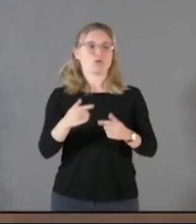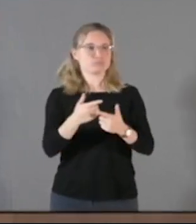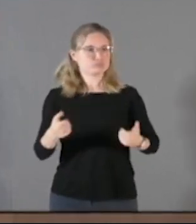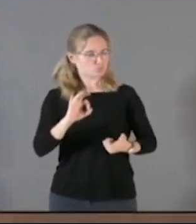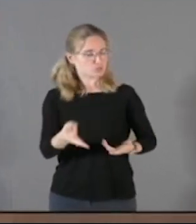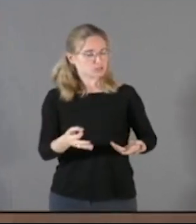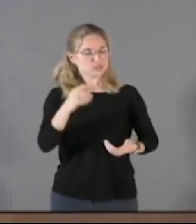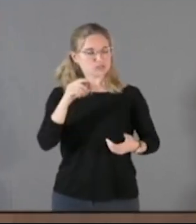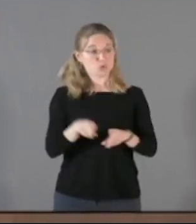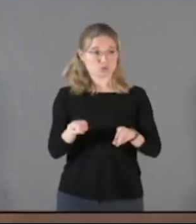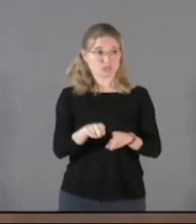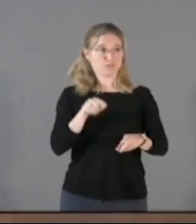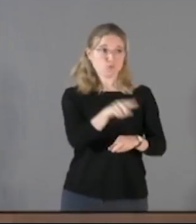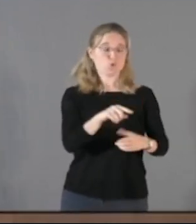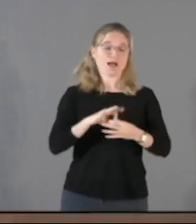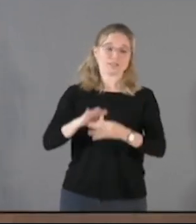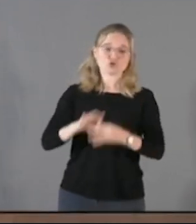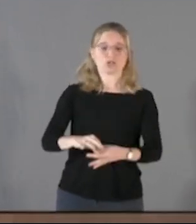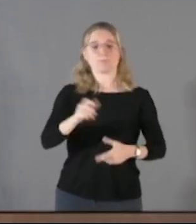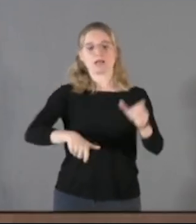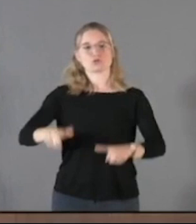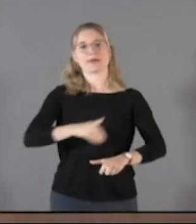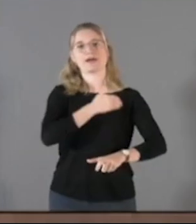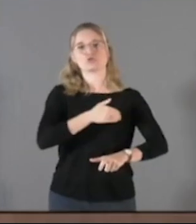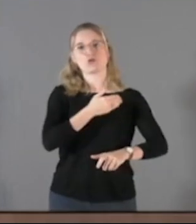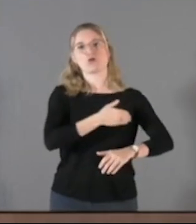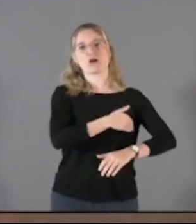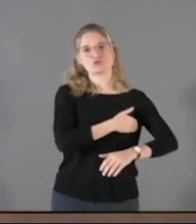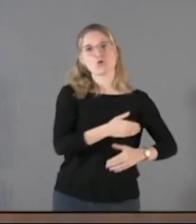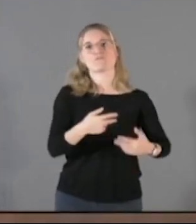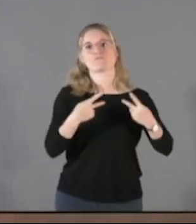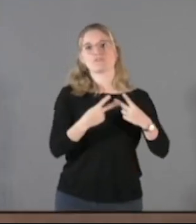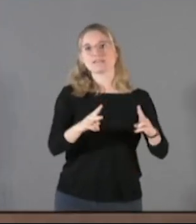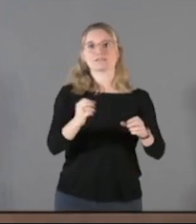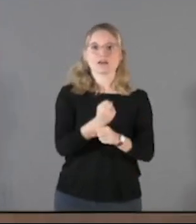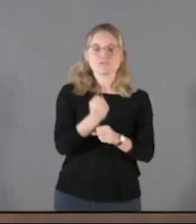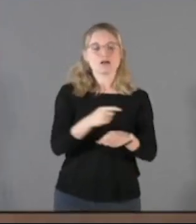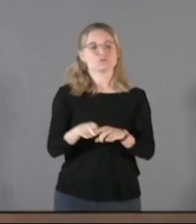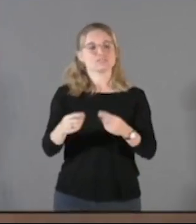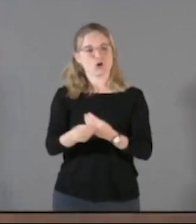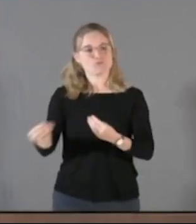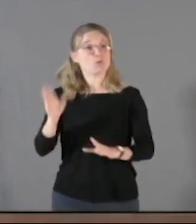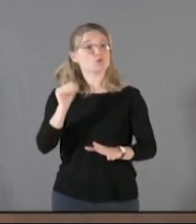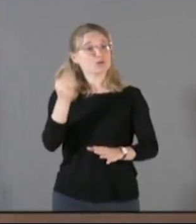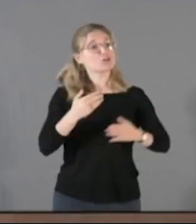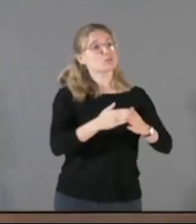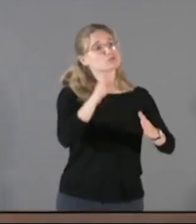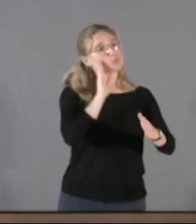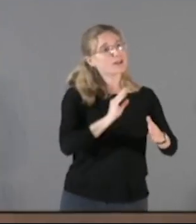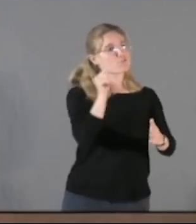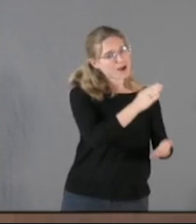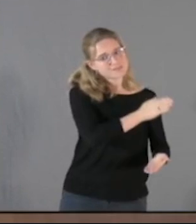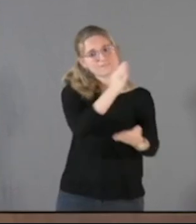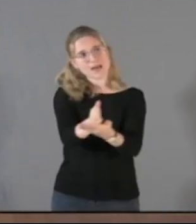aux agents de la ville qui travaillent et aux enfants. Donc je vous demanderai d'intervenir peut-être auprès de l'inspection académique pour que cesse